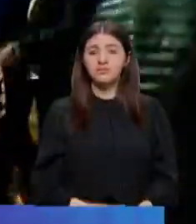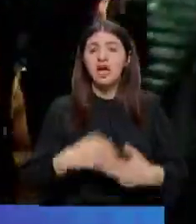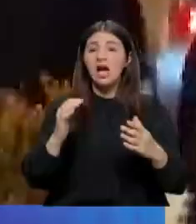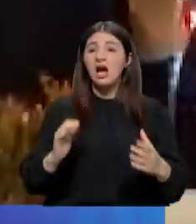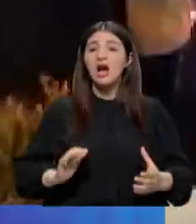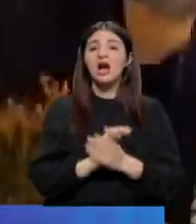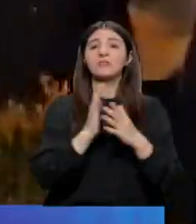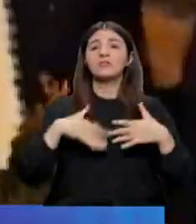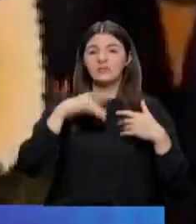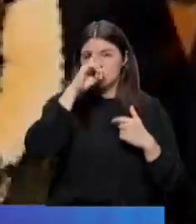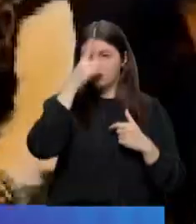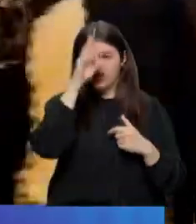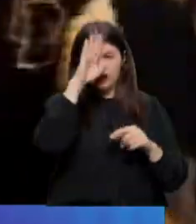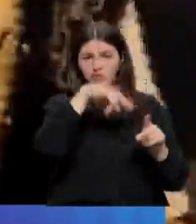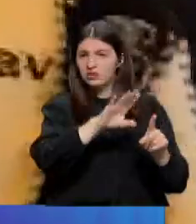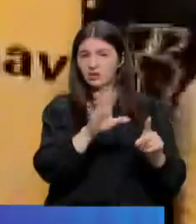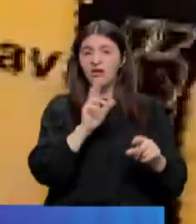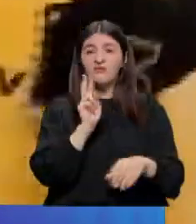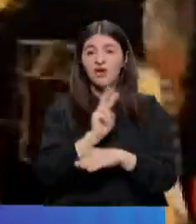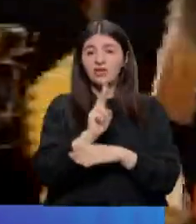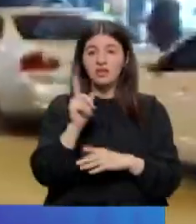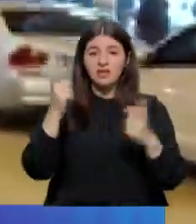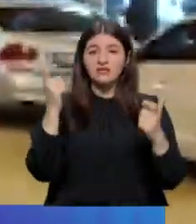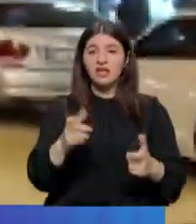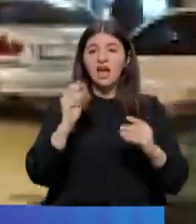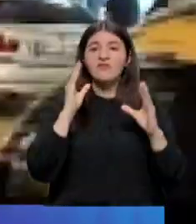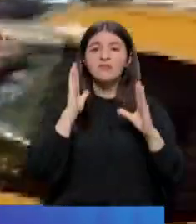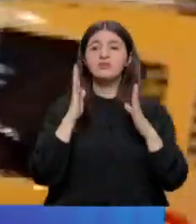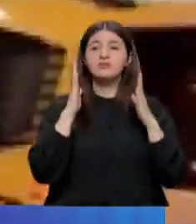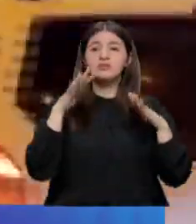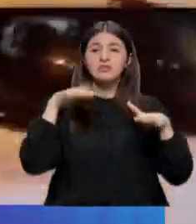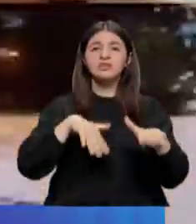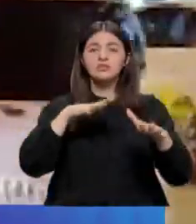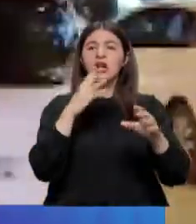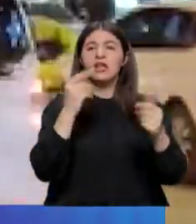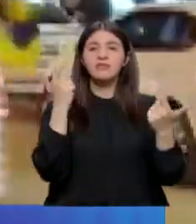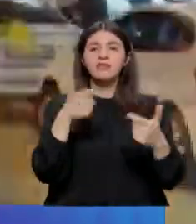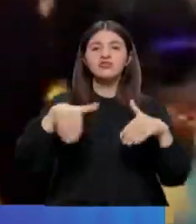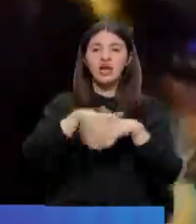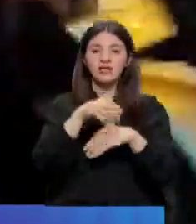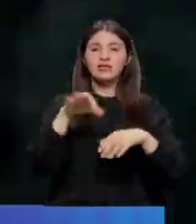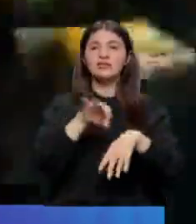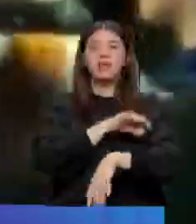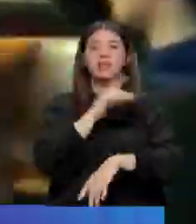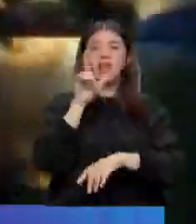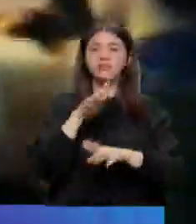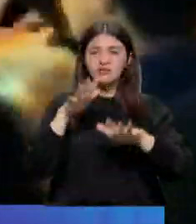Galibiyet coşkusu sadece İstanbul'da değildi. Van'da da kentin en işlek caddeleri Sarı Lacivert'e büründü.